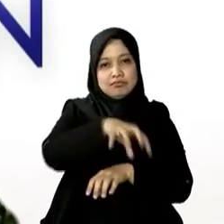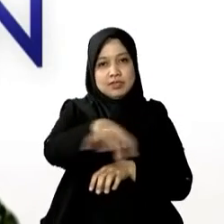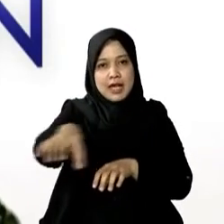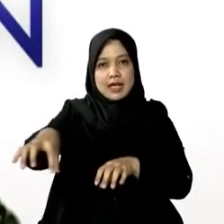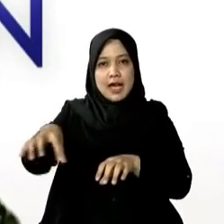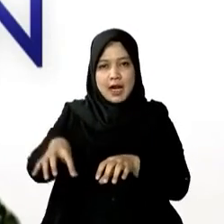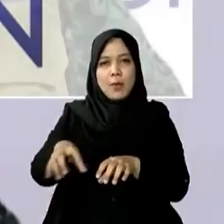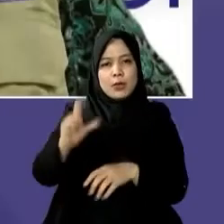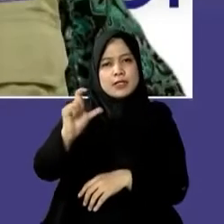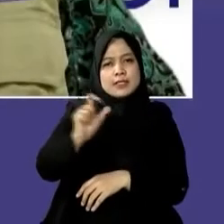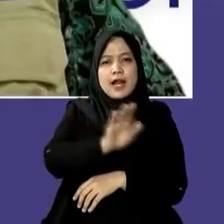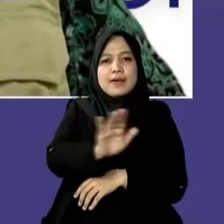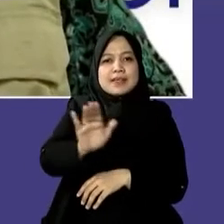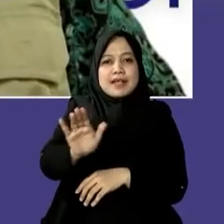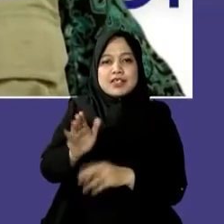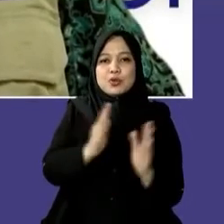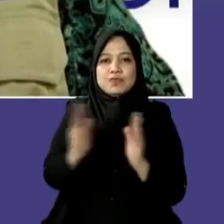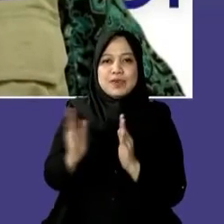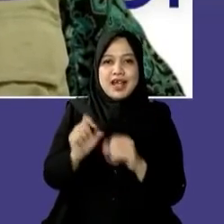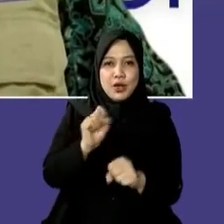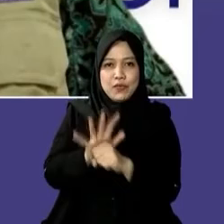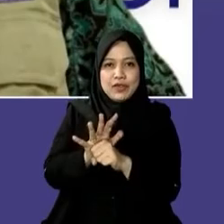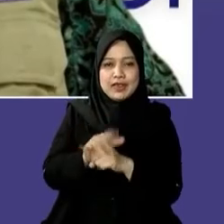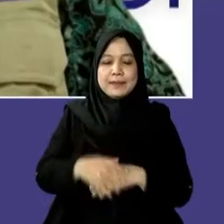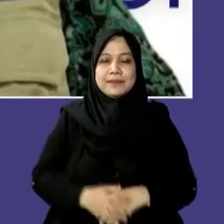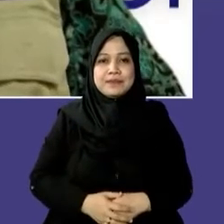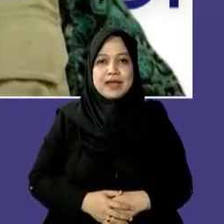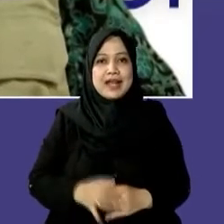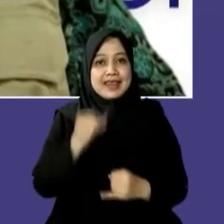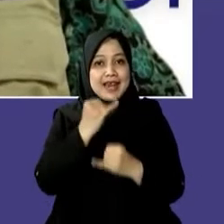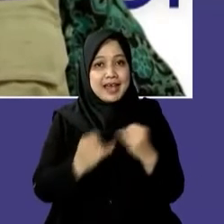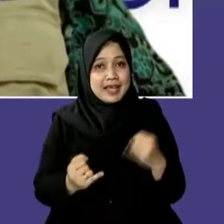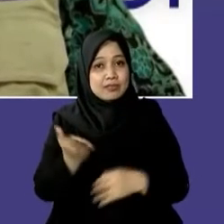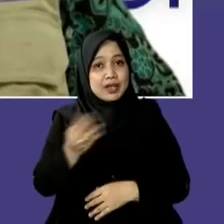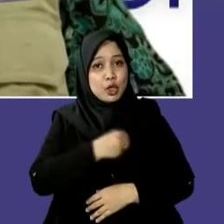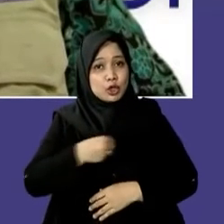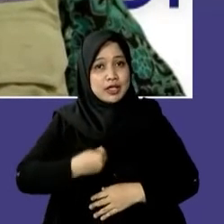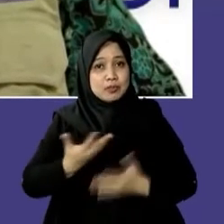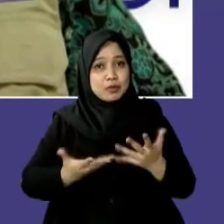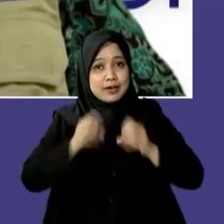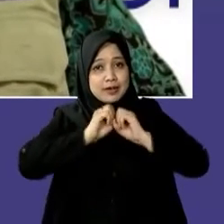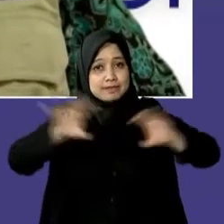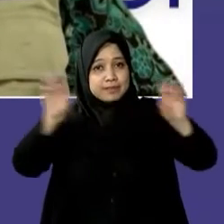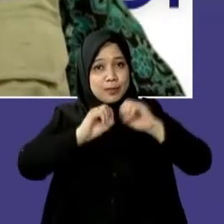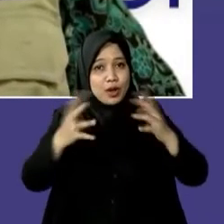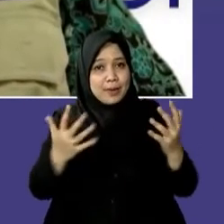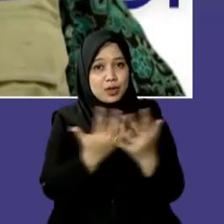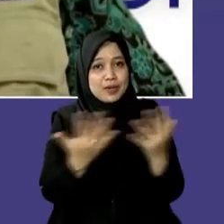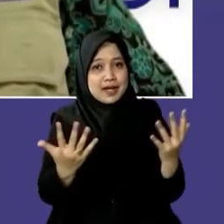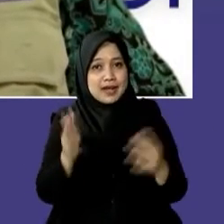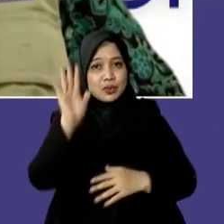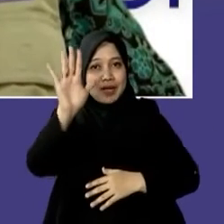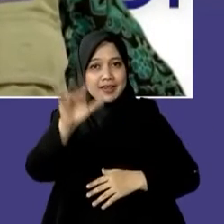daerah punya pendekatan tersendiri dalam menangani coffee 19 ini nah terakhir apa himbauan dari dokter cukup untuk masyarakat bagaimana